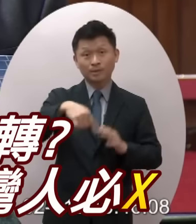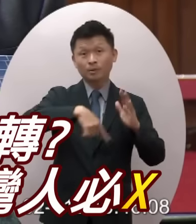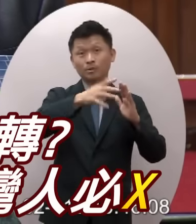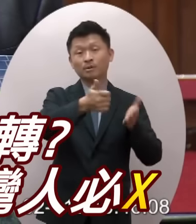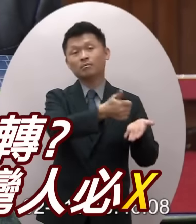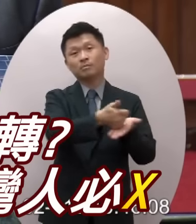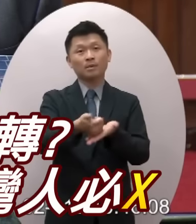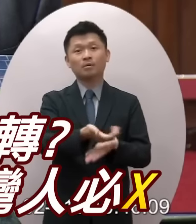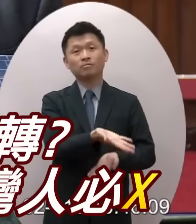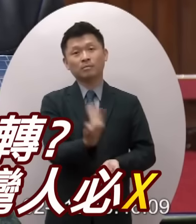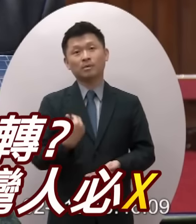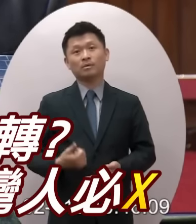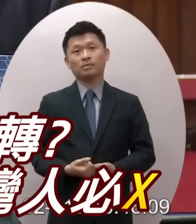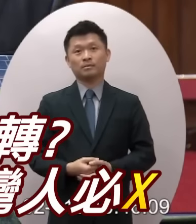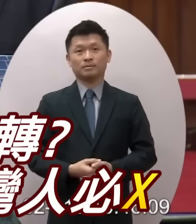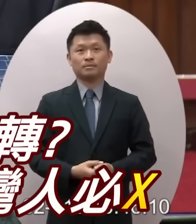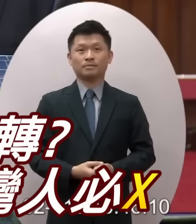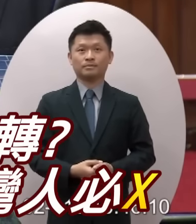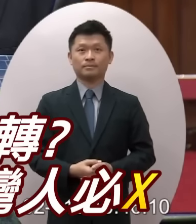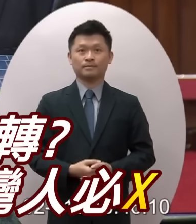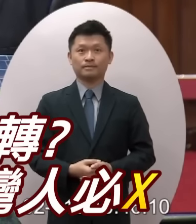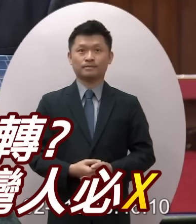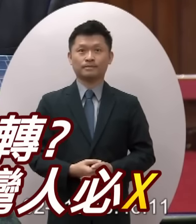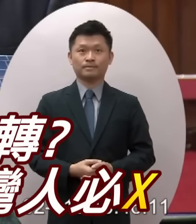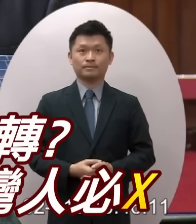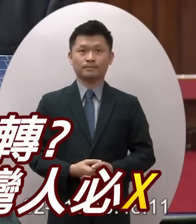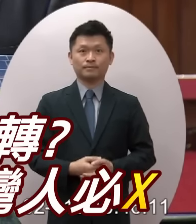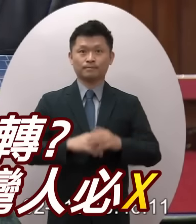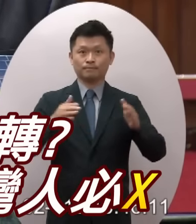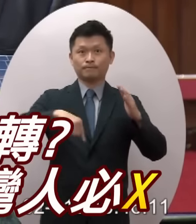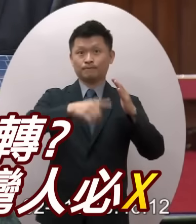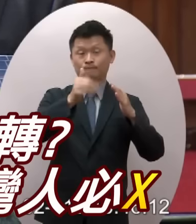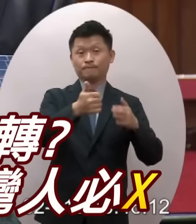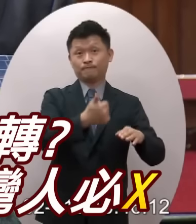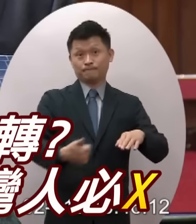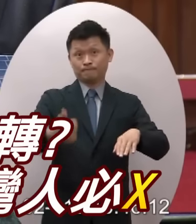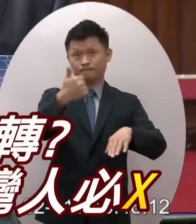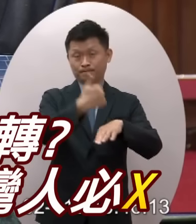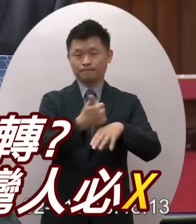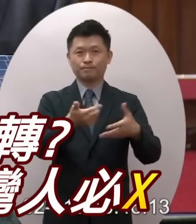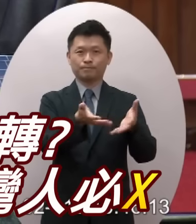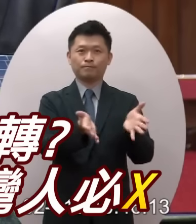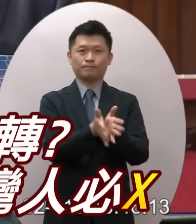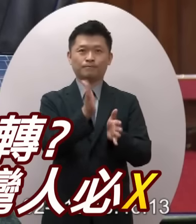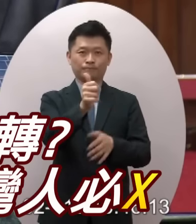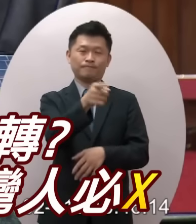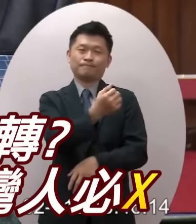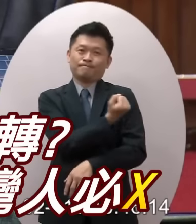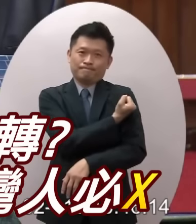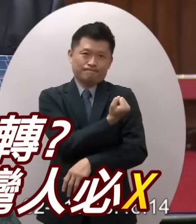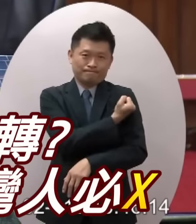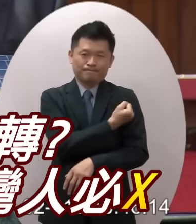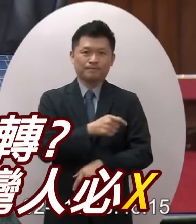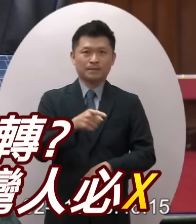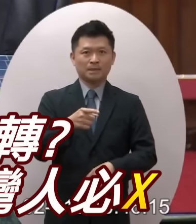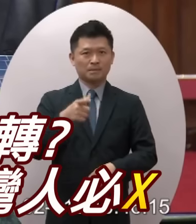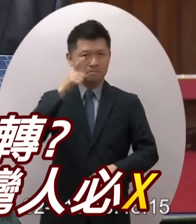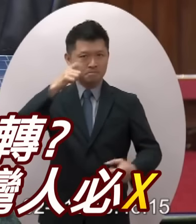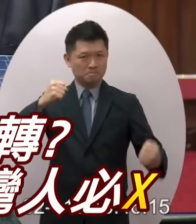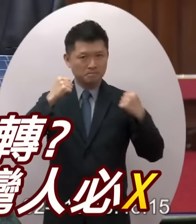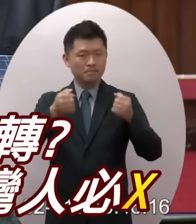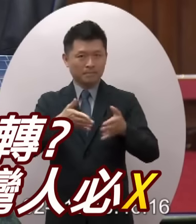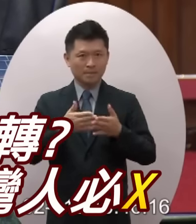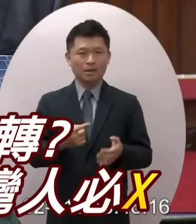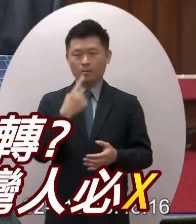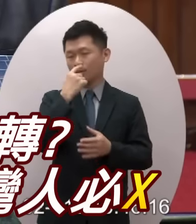你。 来，左院长，请备询。 部长，你辛苦委屈了，但是爱坚强啊，一